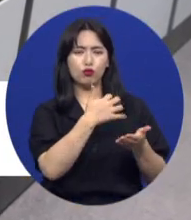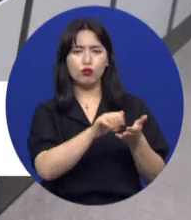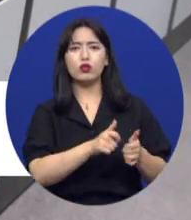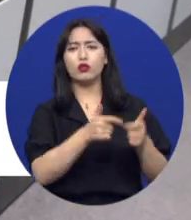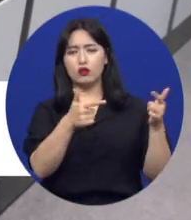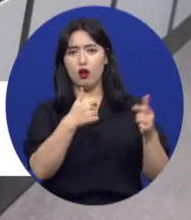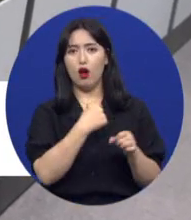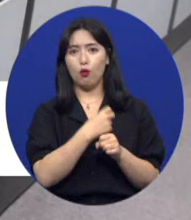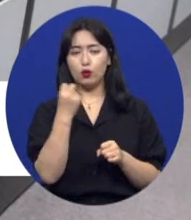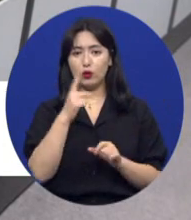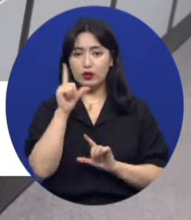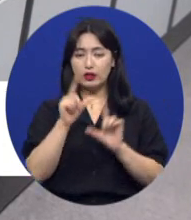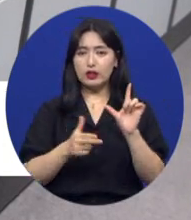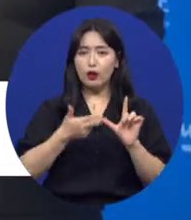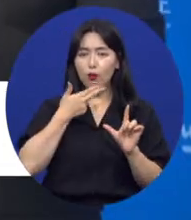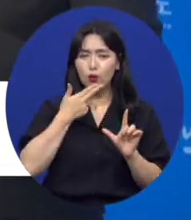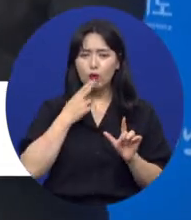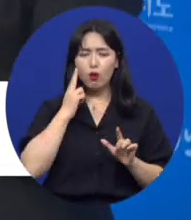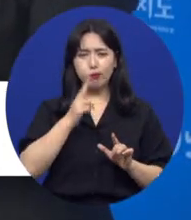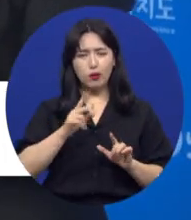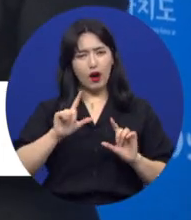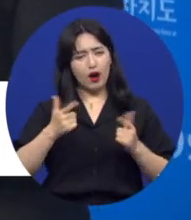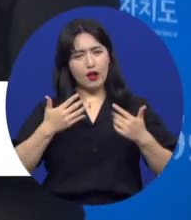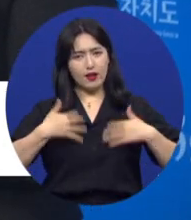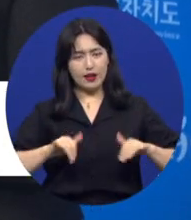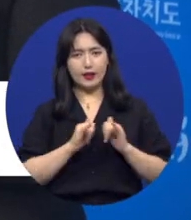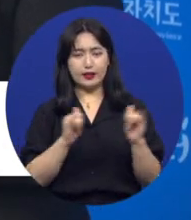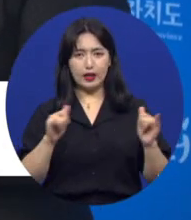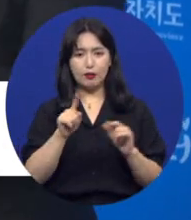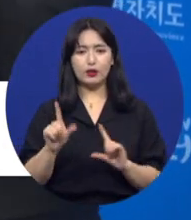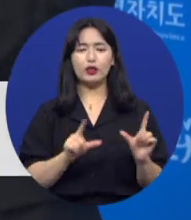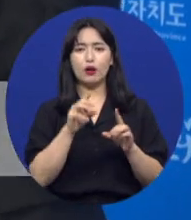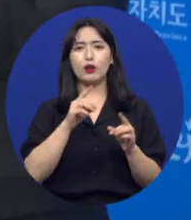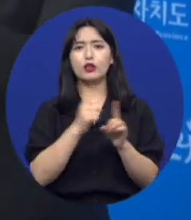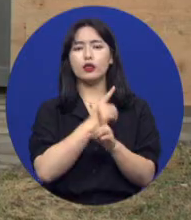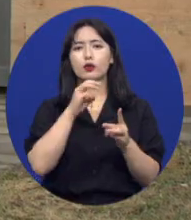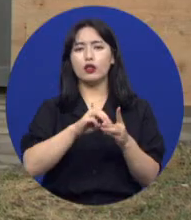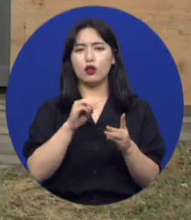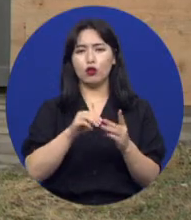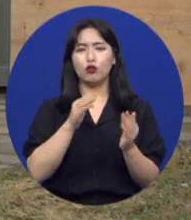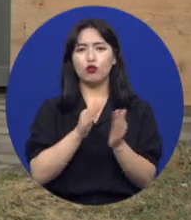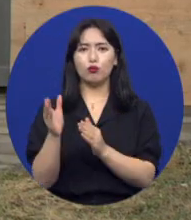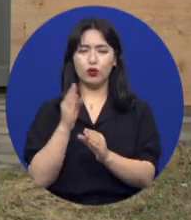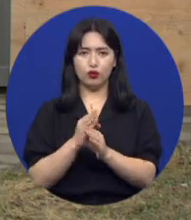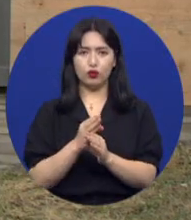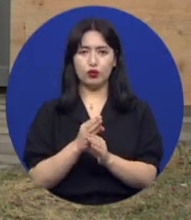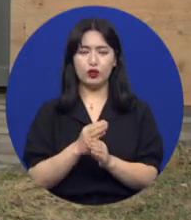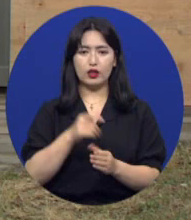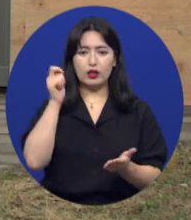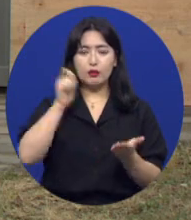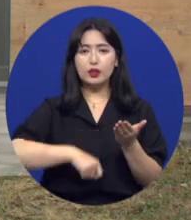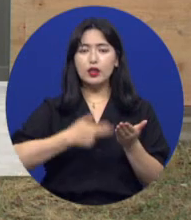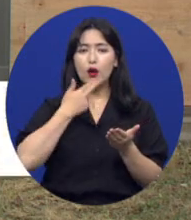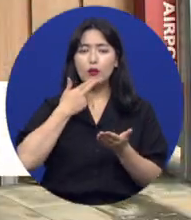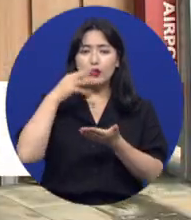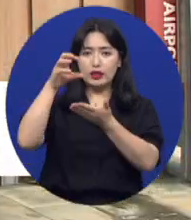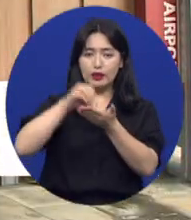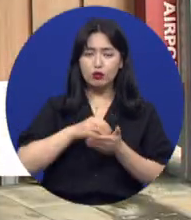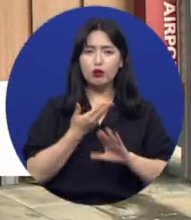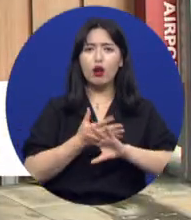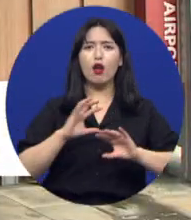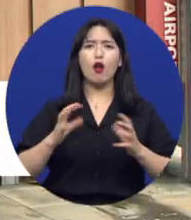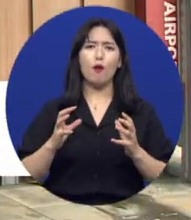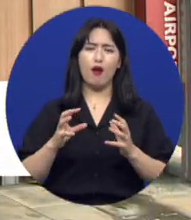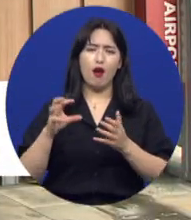무 증상과 경증 환자를 위한 생활 치료센터 운영도 준비하고 있습니다 무사증 입국 재개로 회 입국자